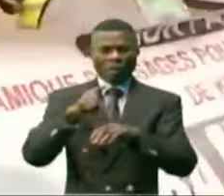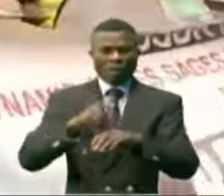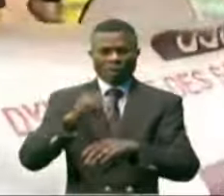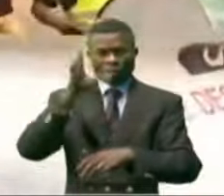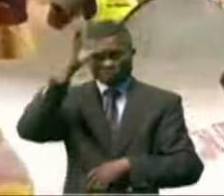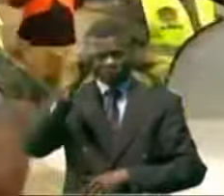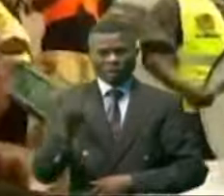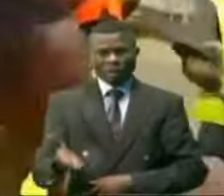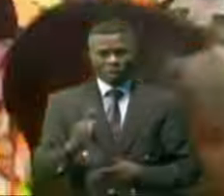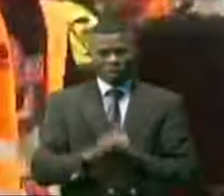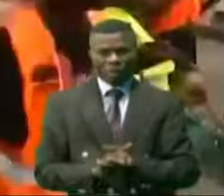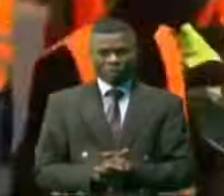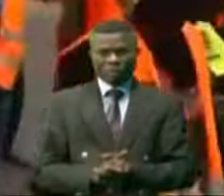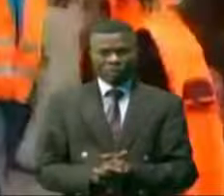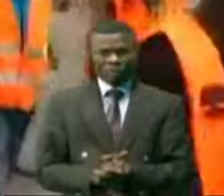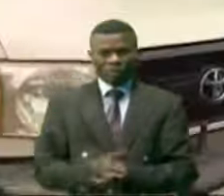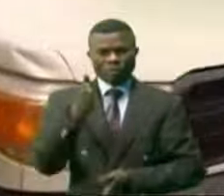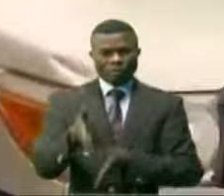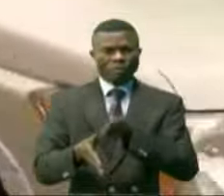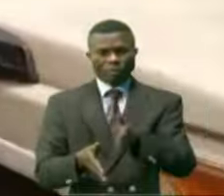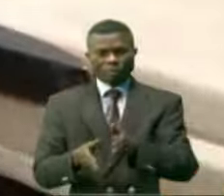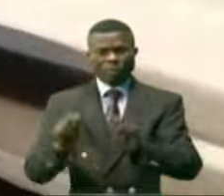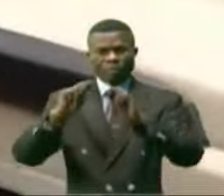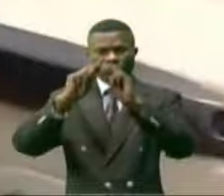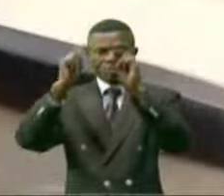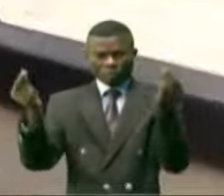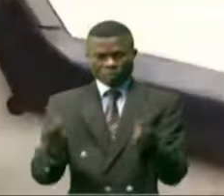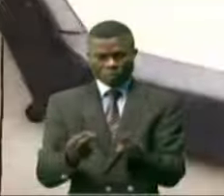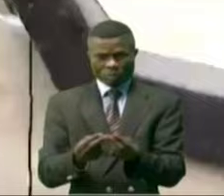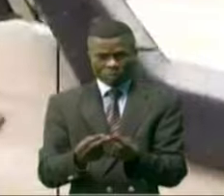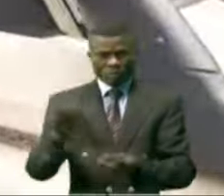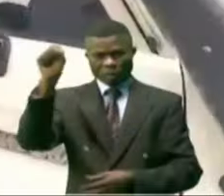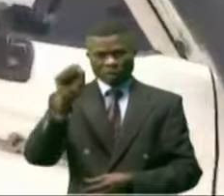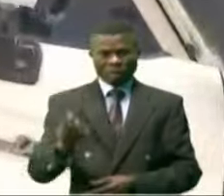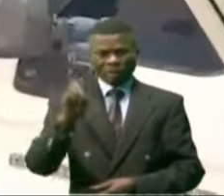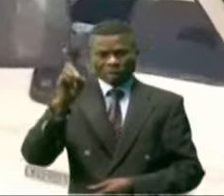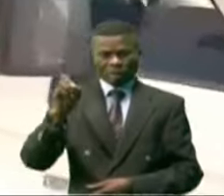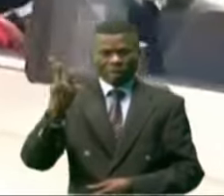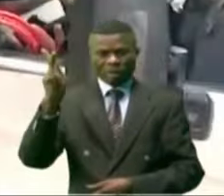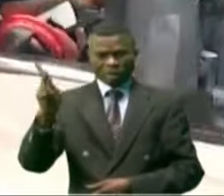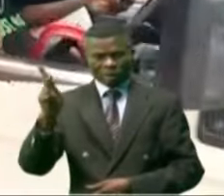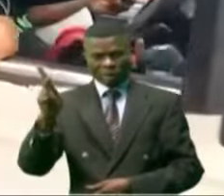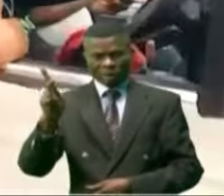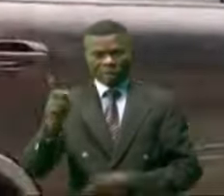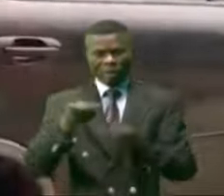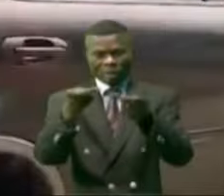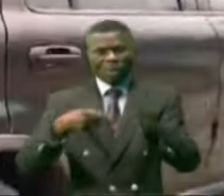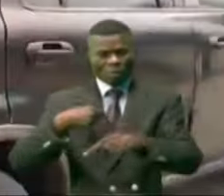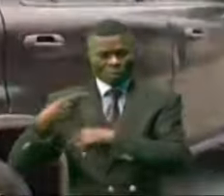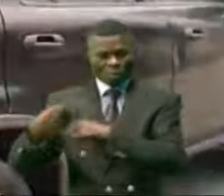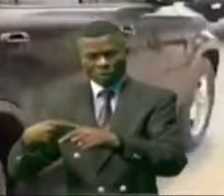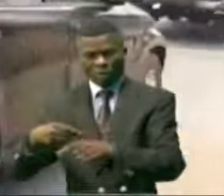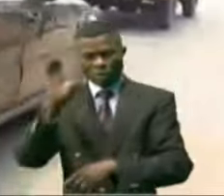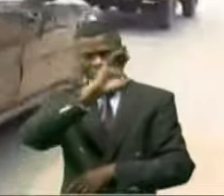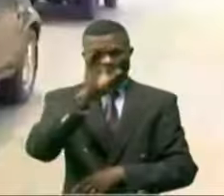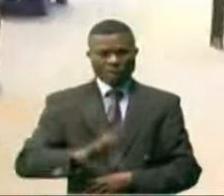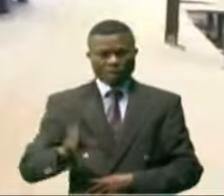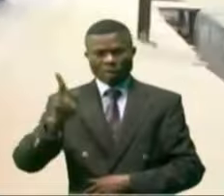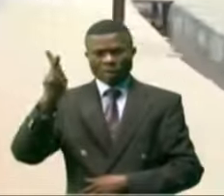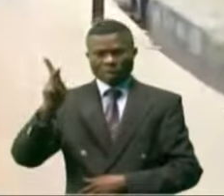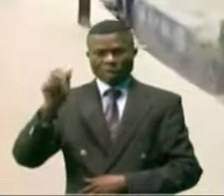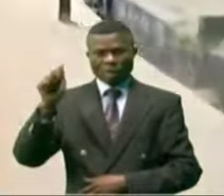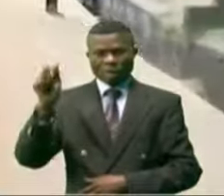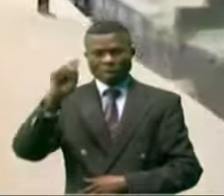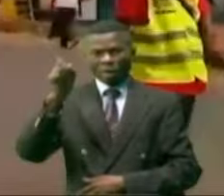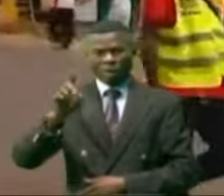Kwilu. Cette procession du regroupement SDK Bambaku avait comme point de départ la commune de Kanzombi pour